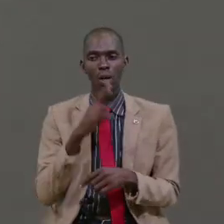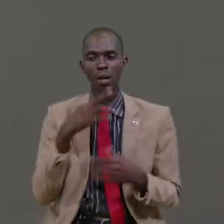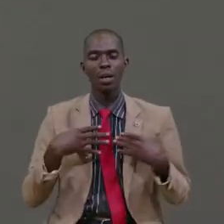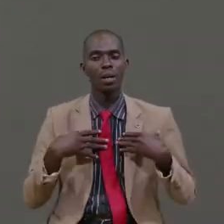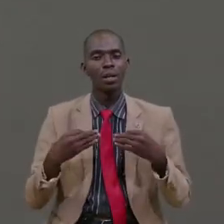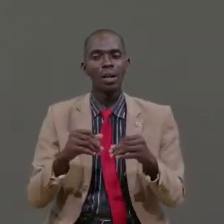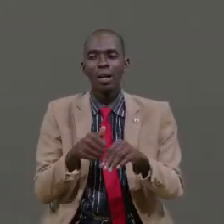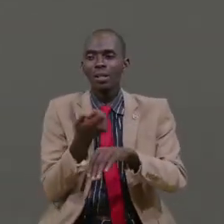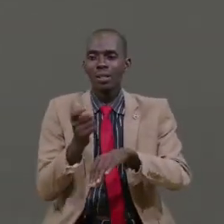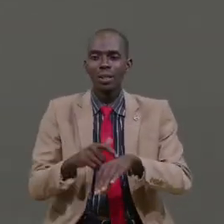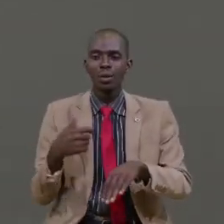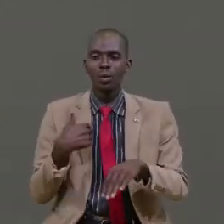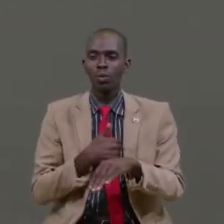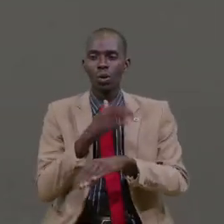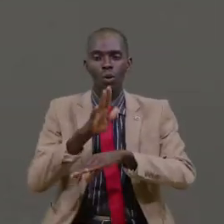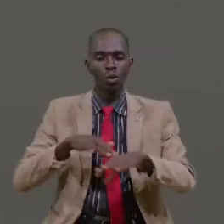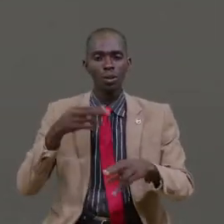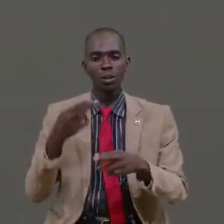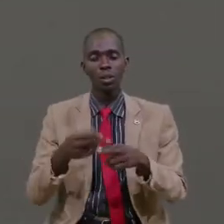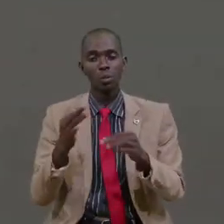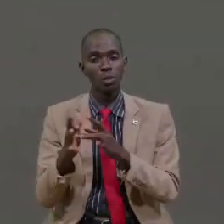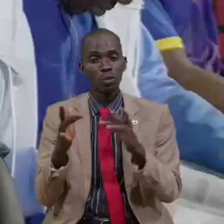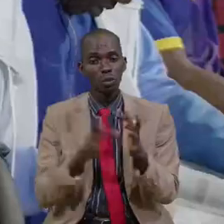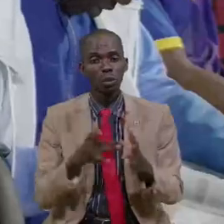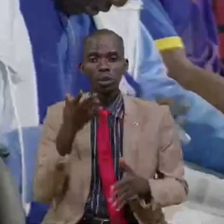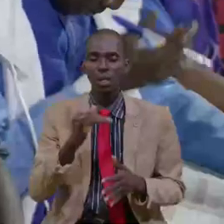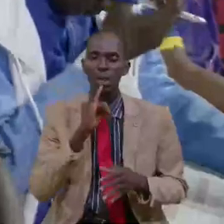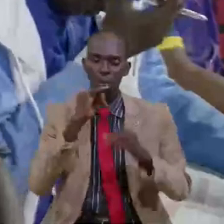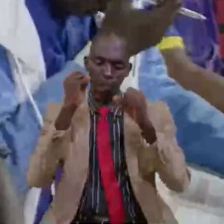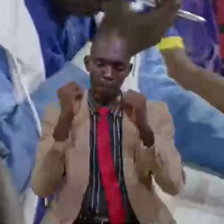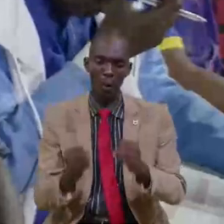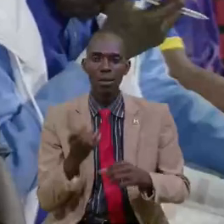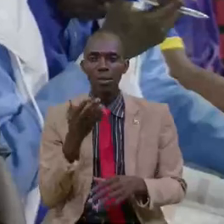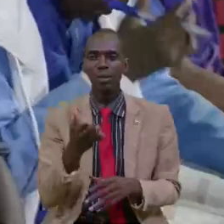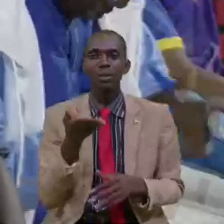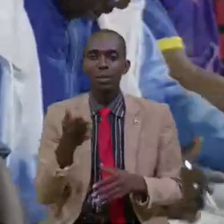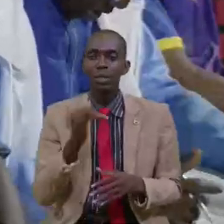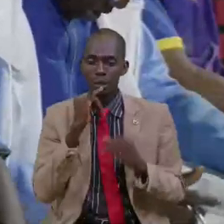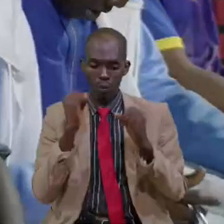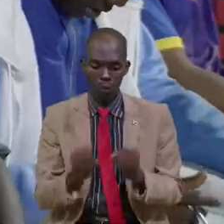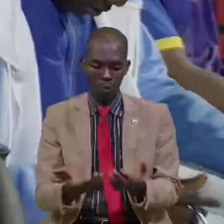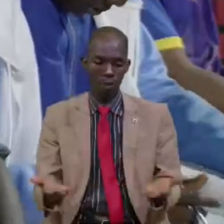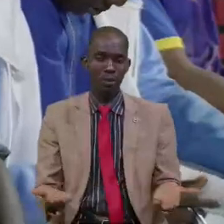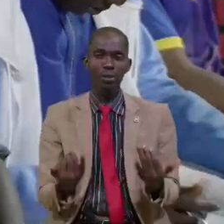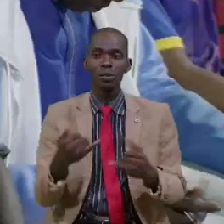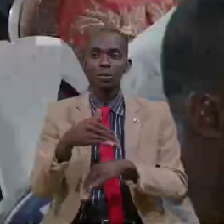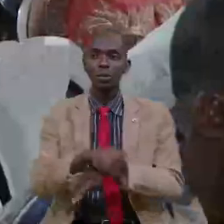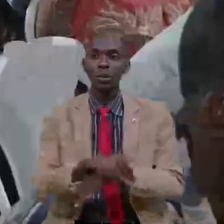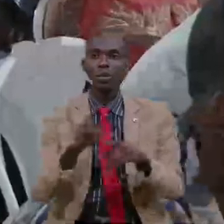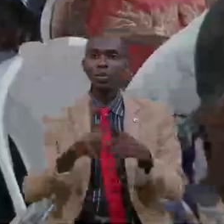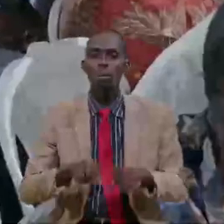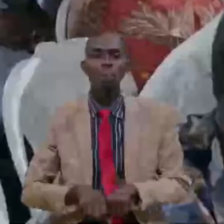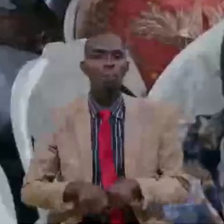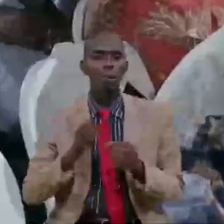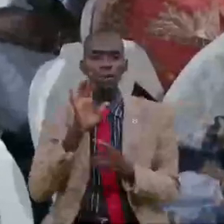Chaque fois que nous mentionnons le nom de Jésus, il y a la puissance là-bas. Il y a la puissance ici ce soir